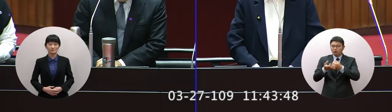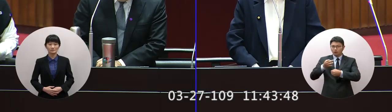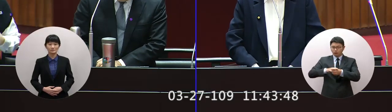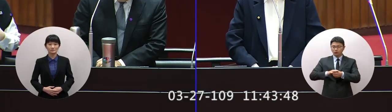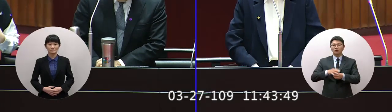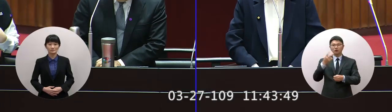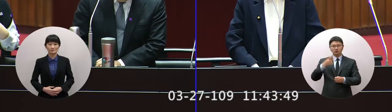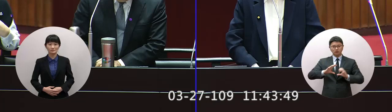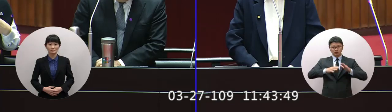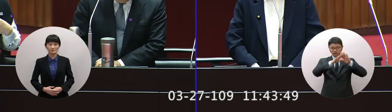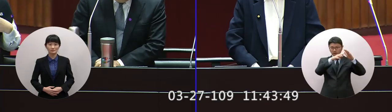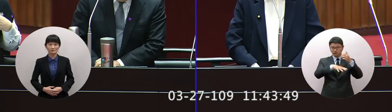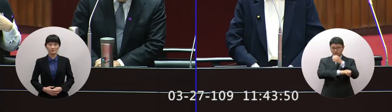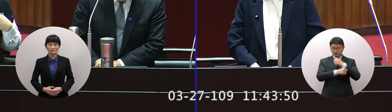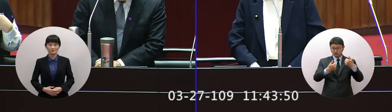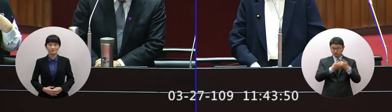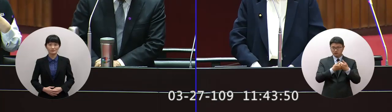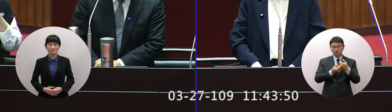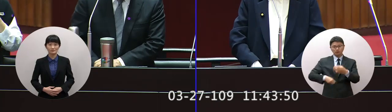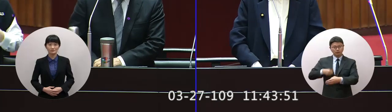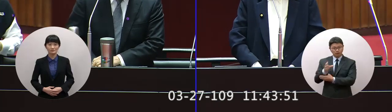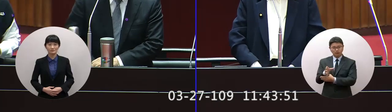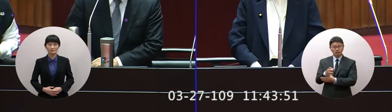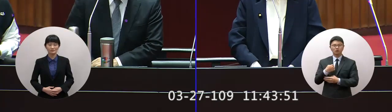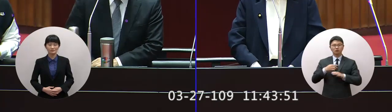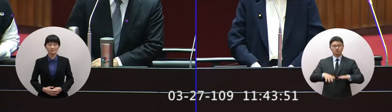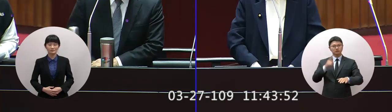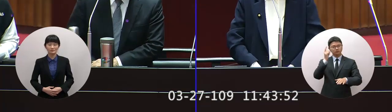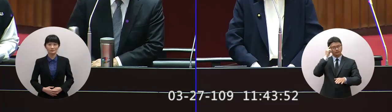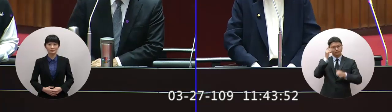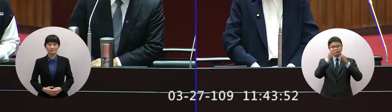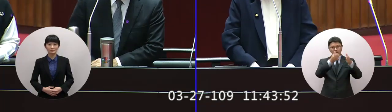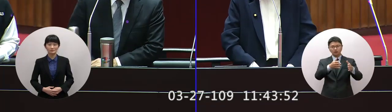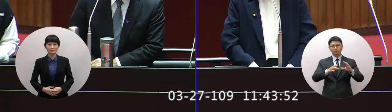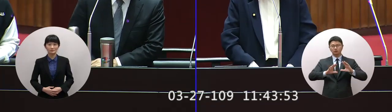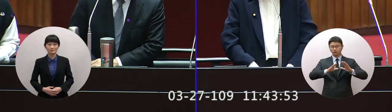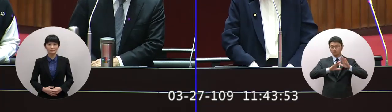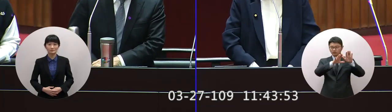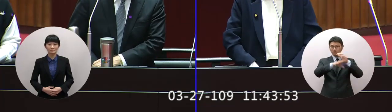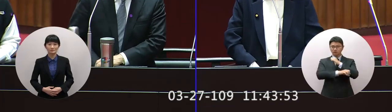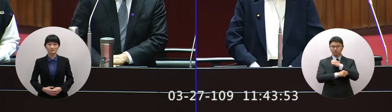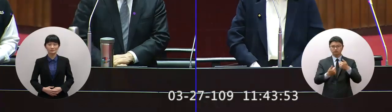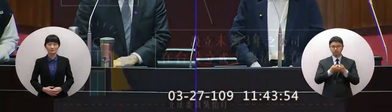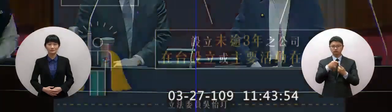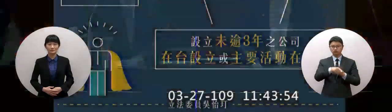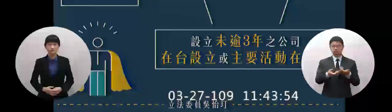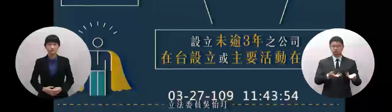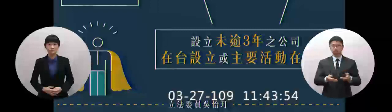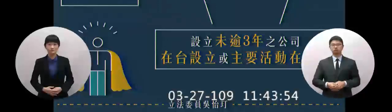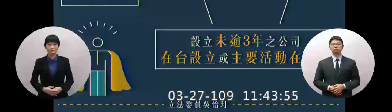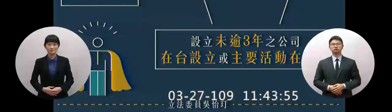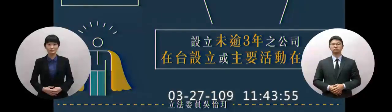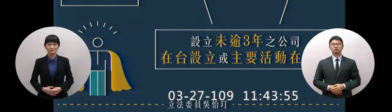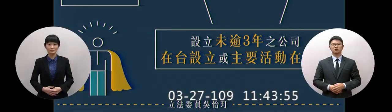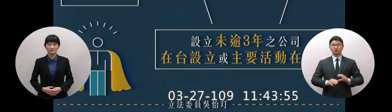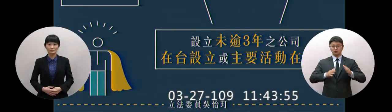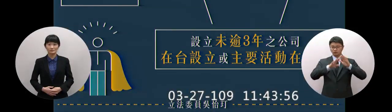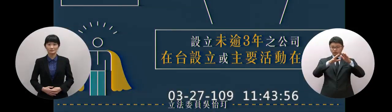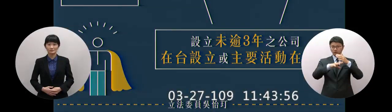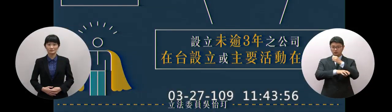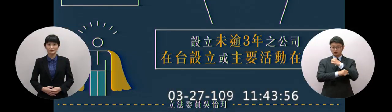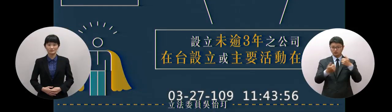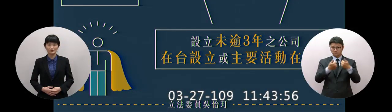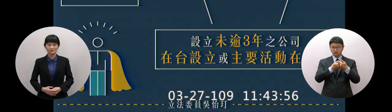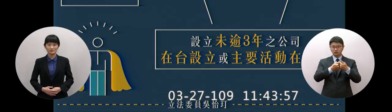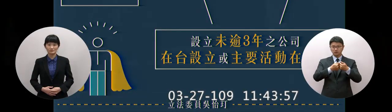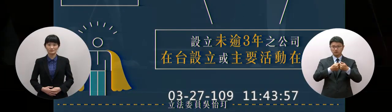国发基金的投资。我今天想要提的是国发基金这一块，在国发基金底下我们有一个创